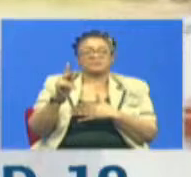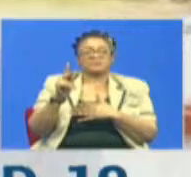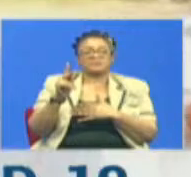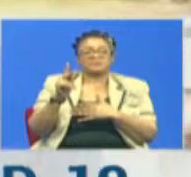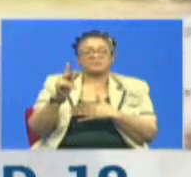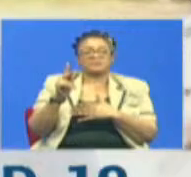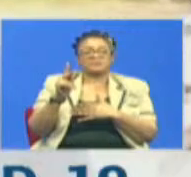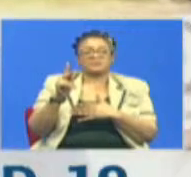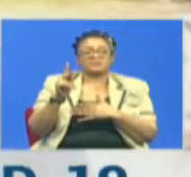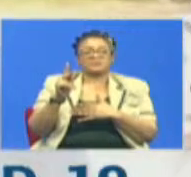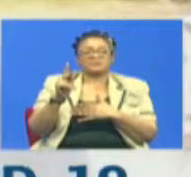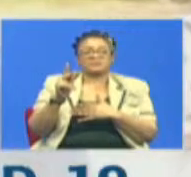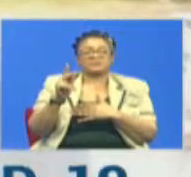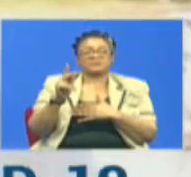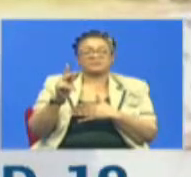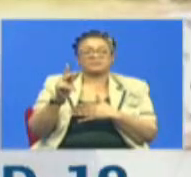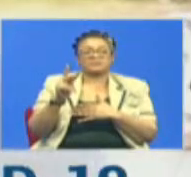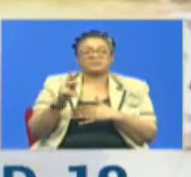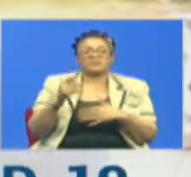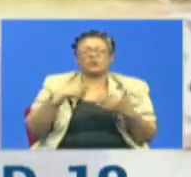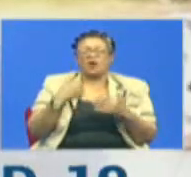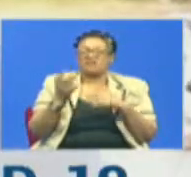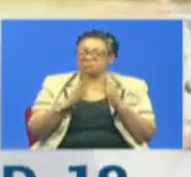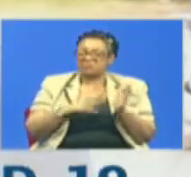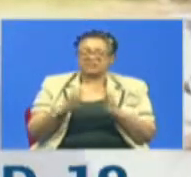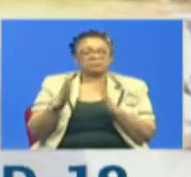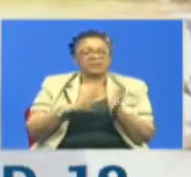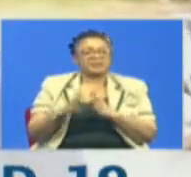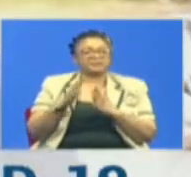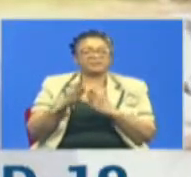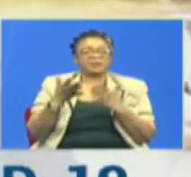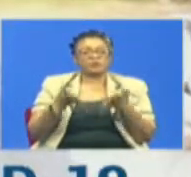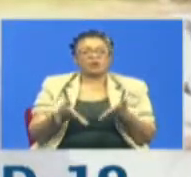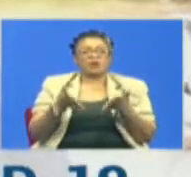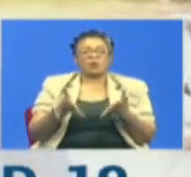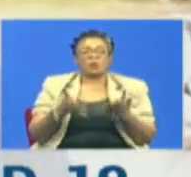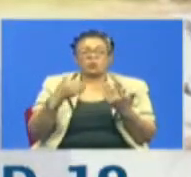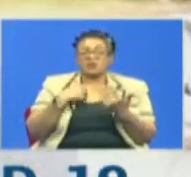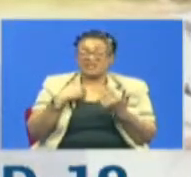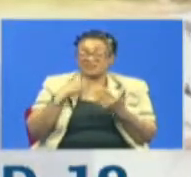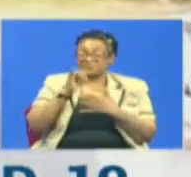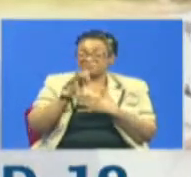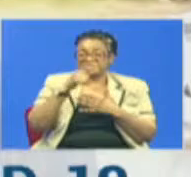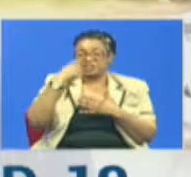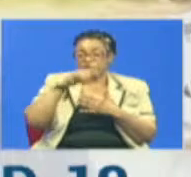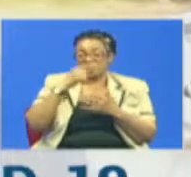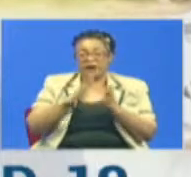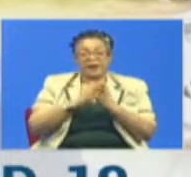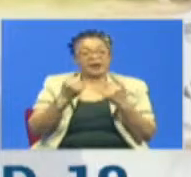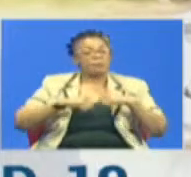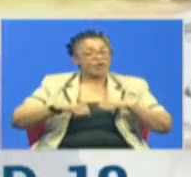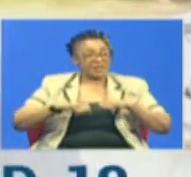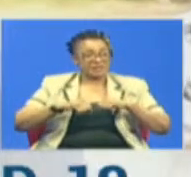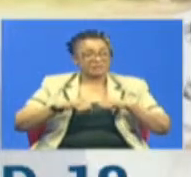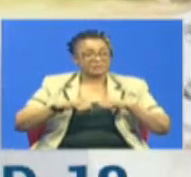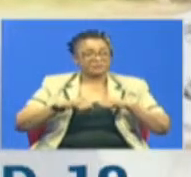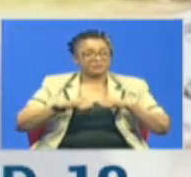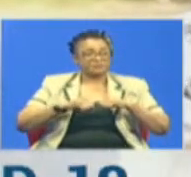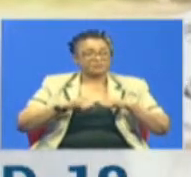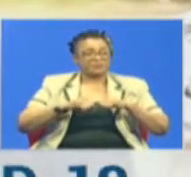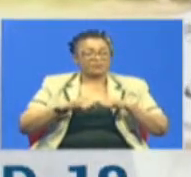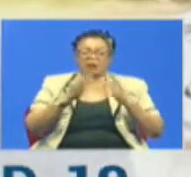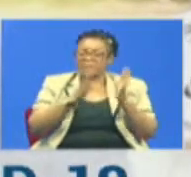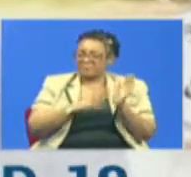Kuna mipango nyingi ambayo tumeweza kufanya, tukijua sasa hivi tuko na kambi huko Kitui na Mwingi ambaye ni mipango